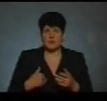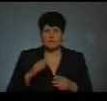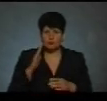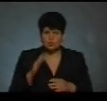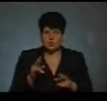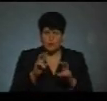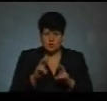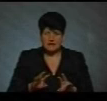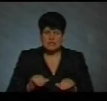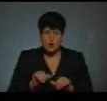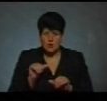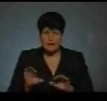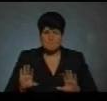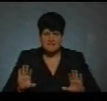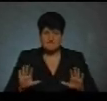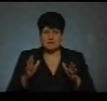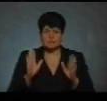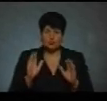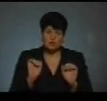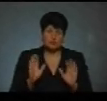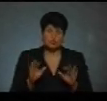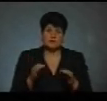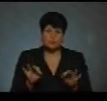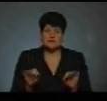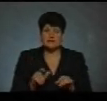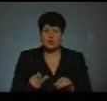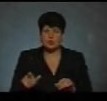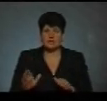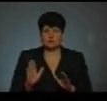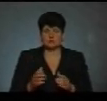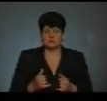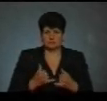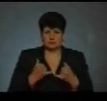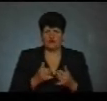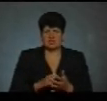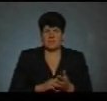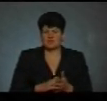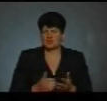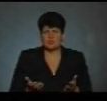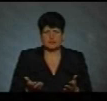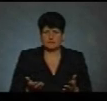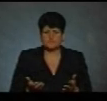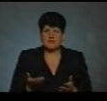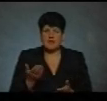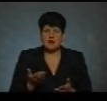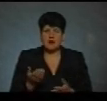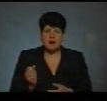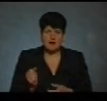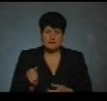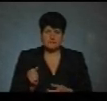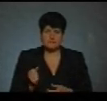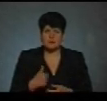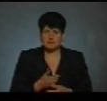розглядати окремі випадки, можливо, будемо випускати людей, якщо буде відповідно поважна причина. Але